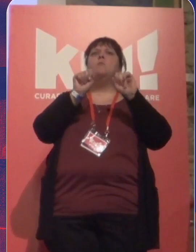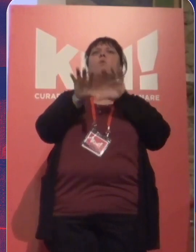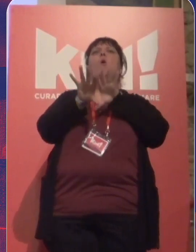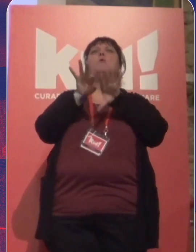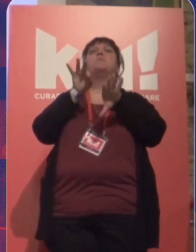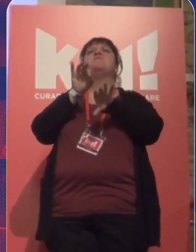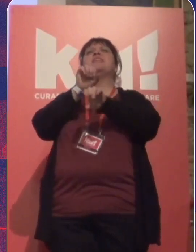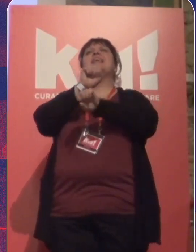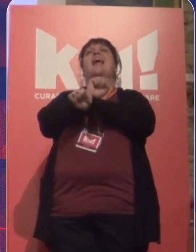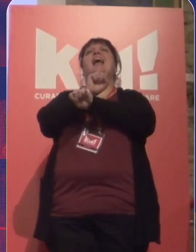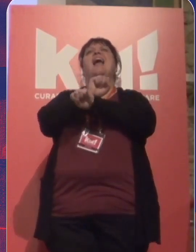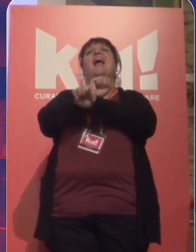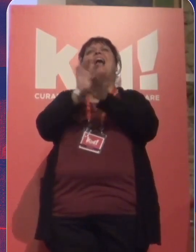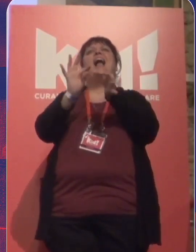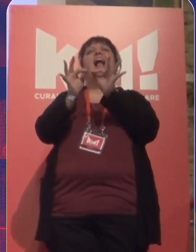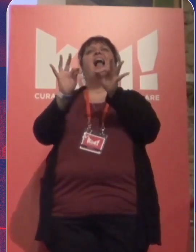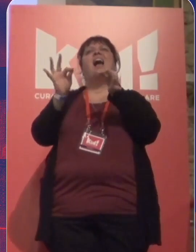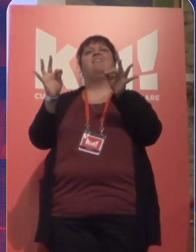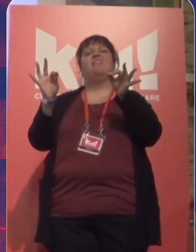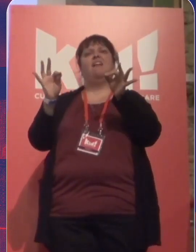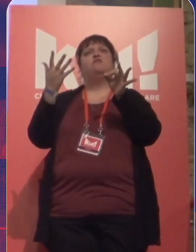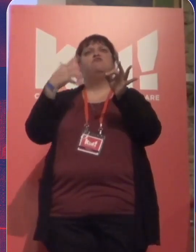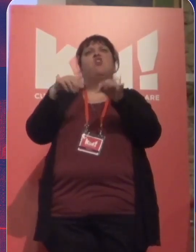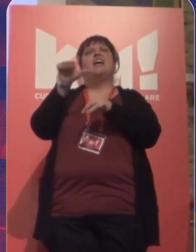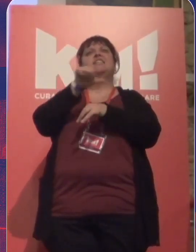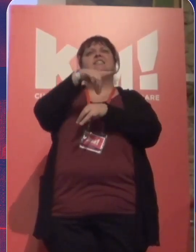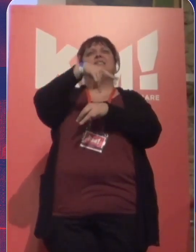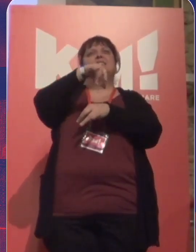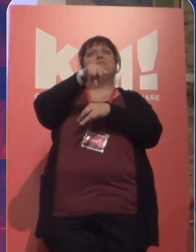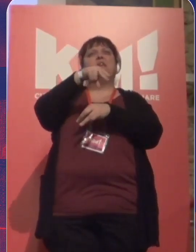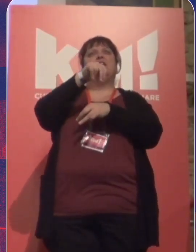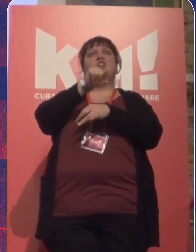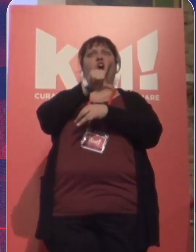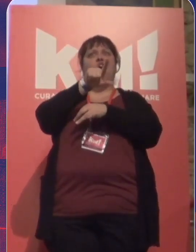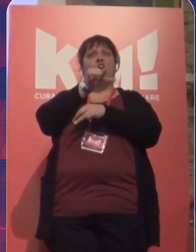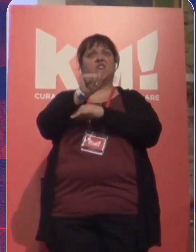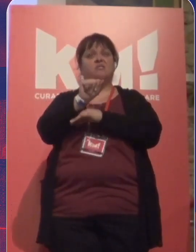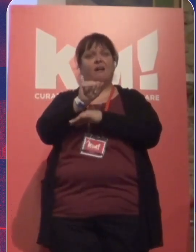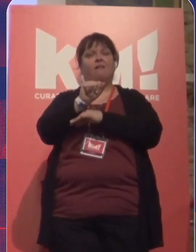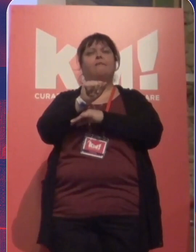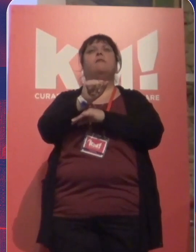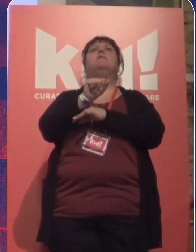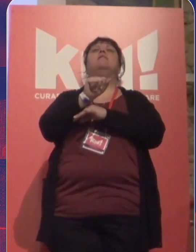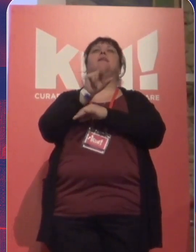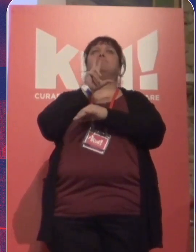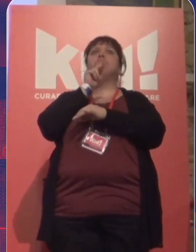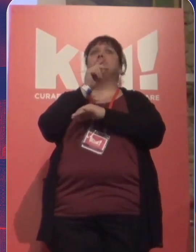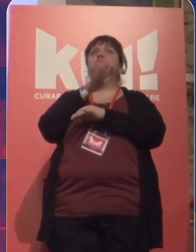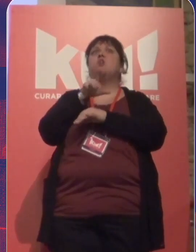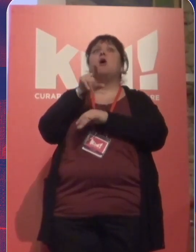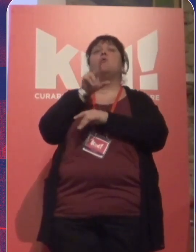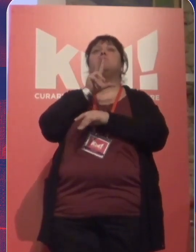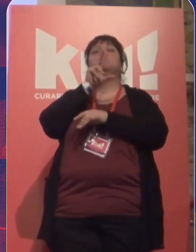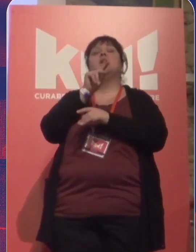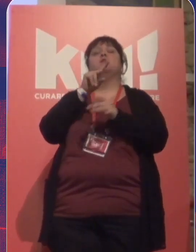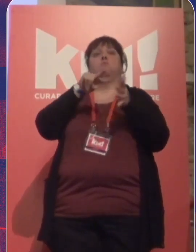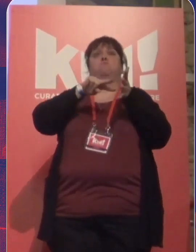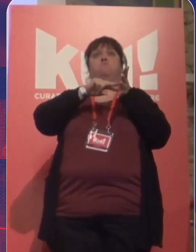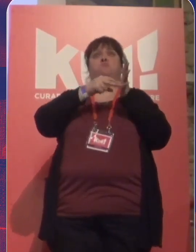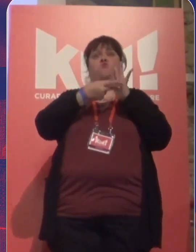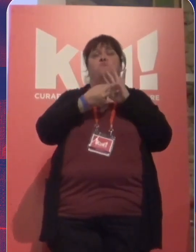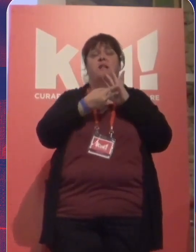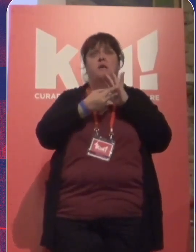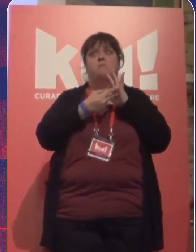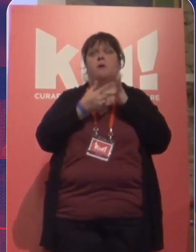a un tema spinoff rano d'origine dove spinoza pone proprio il problema di come è possibile che si